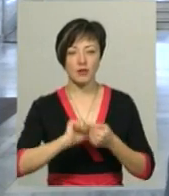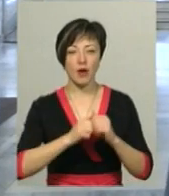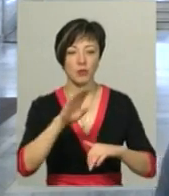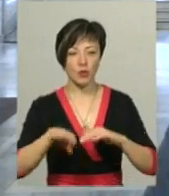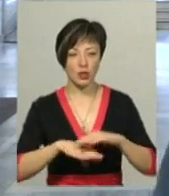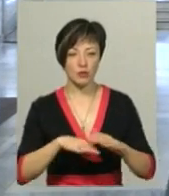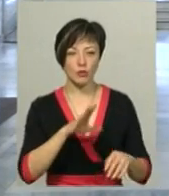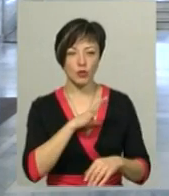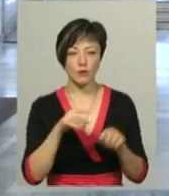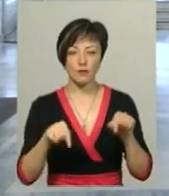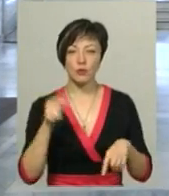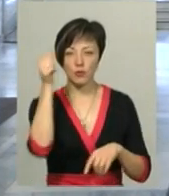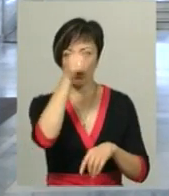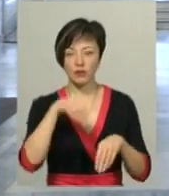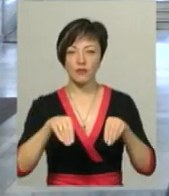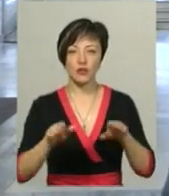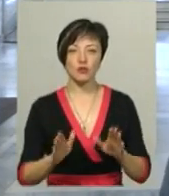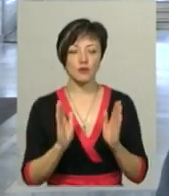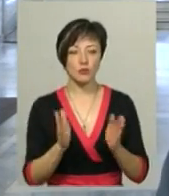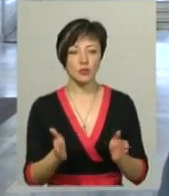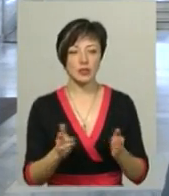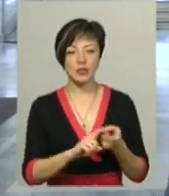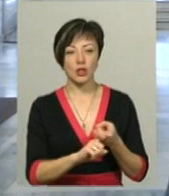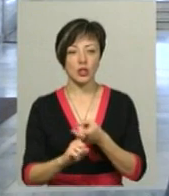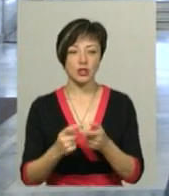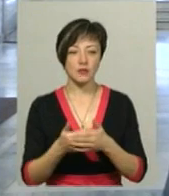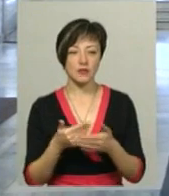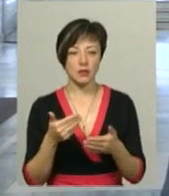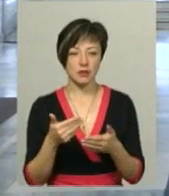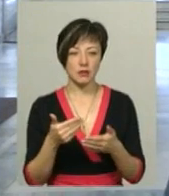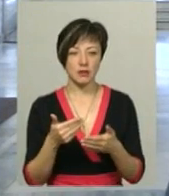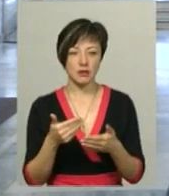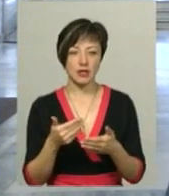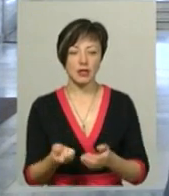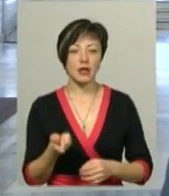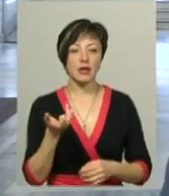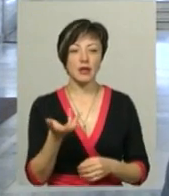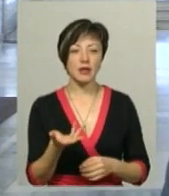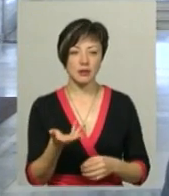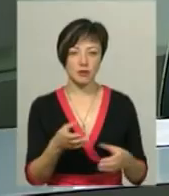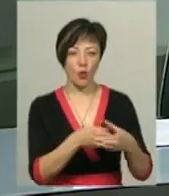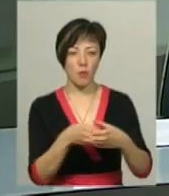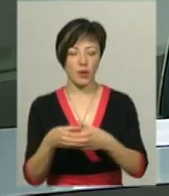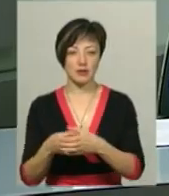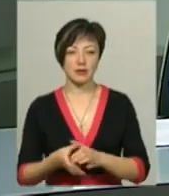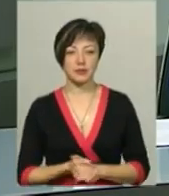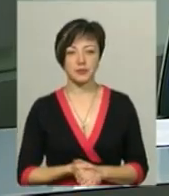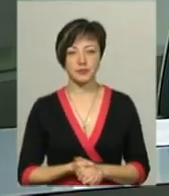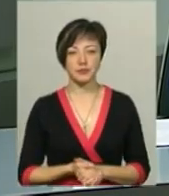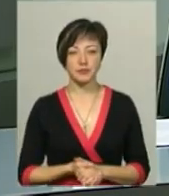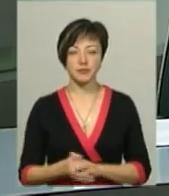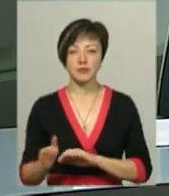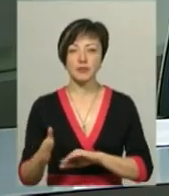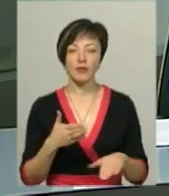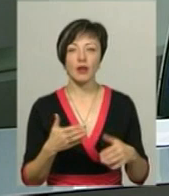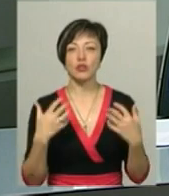Кам'янці-Подільському було. Це ми будемо вирішувати, це буде залежати від кількості команд. Ігор